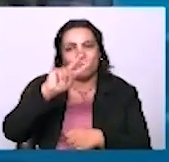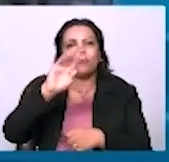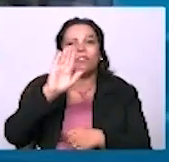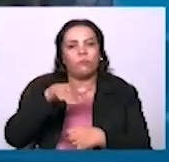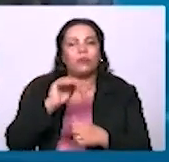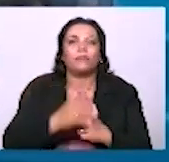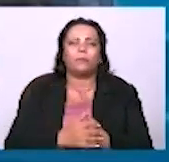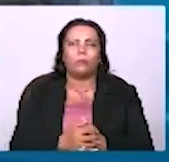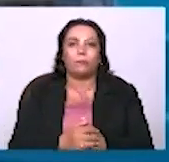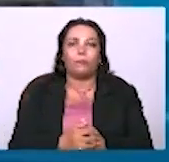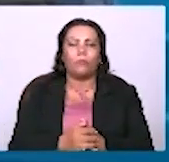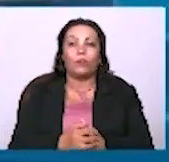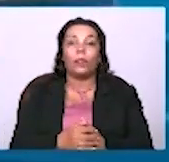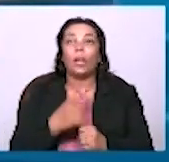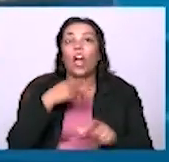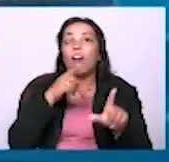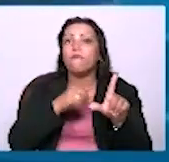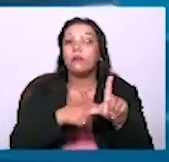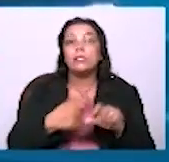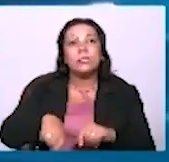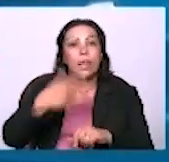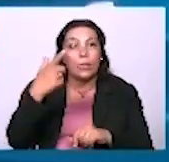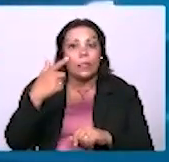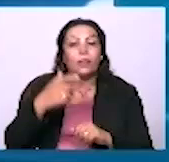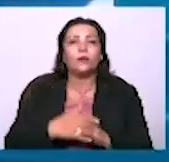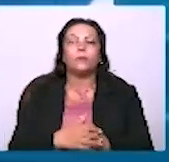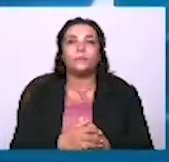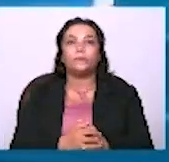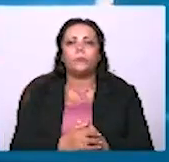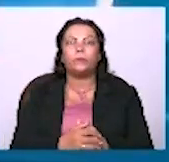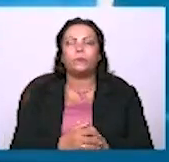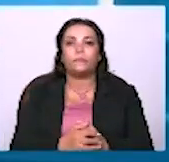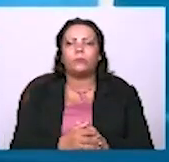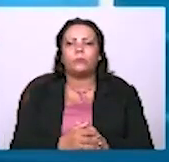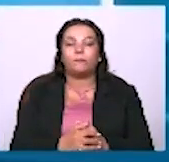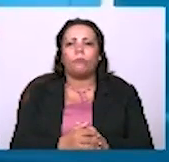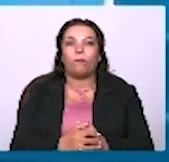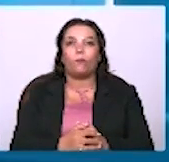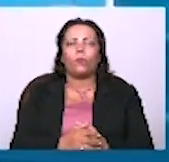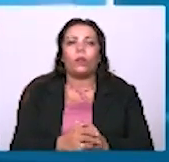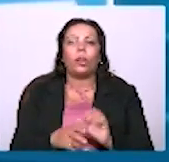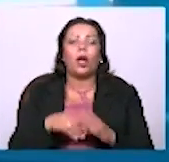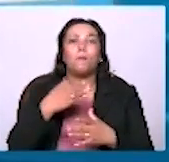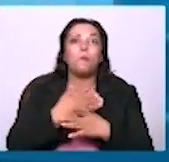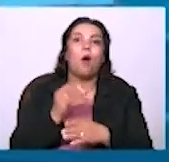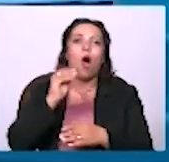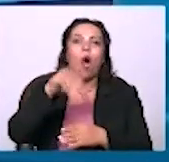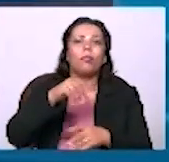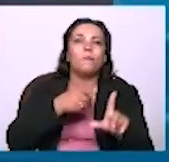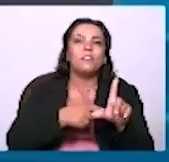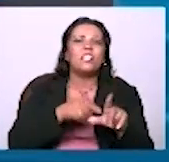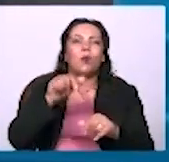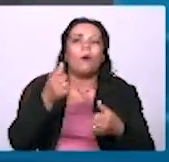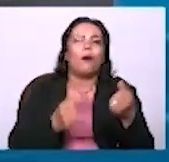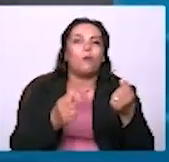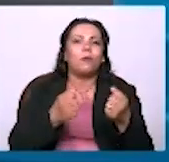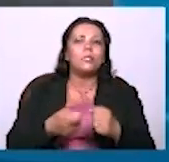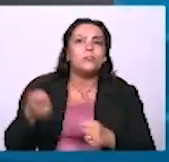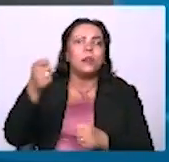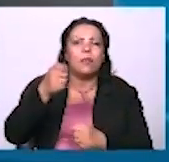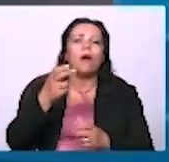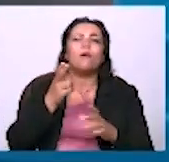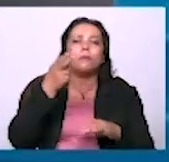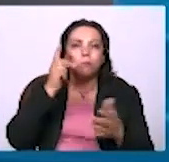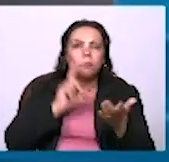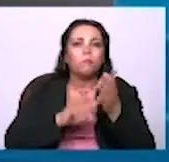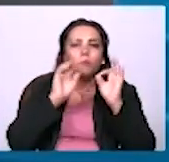التكلفه تكلفه البنزين زادت وضع بنزين في السياره هيزيد المواصلات